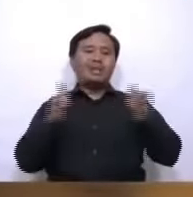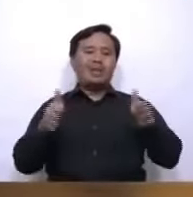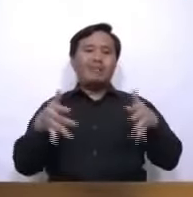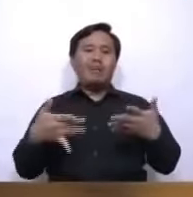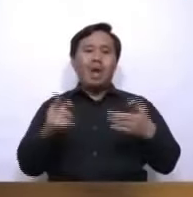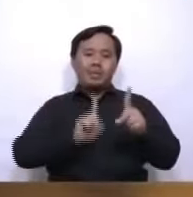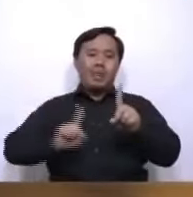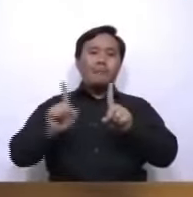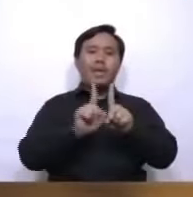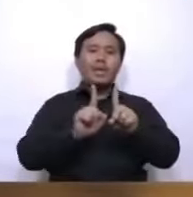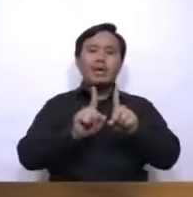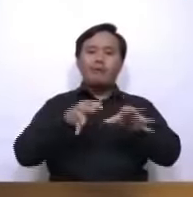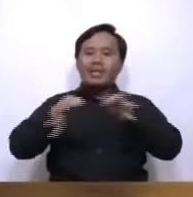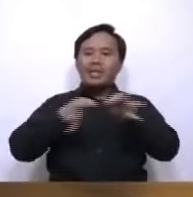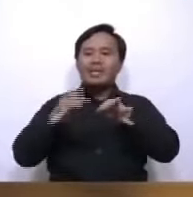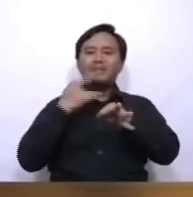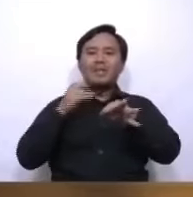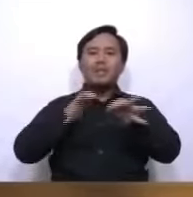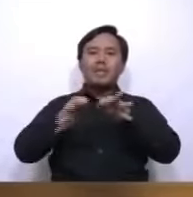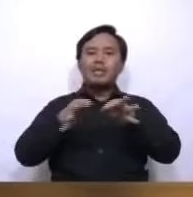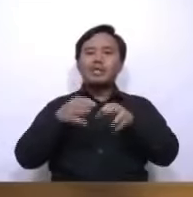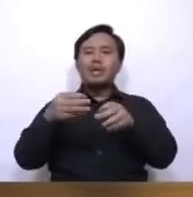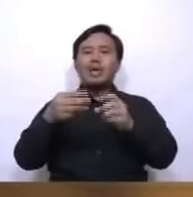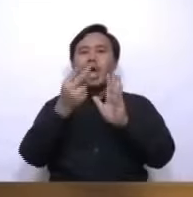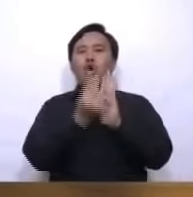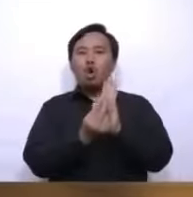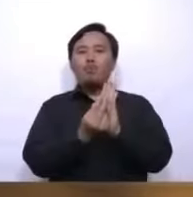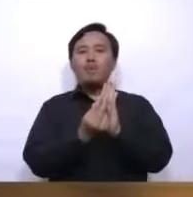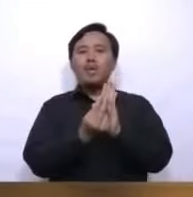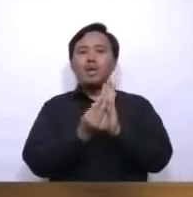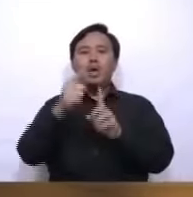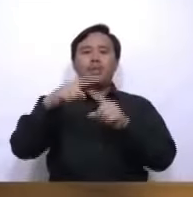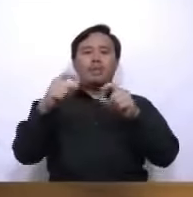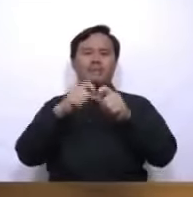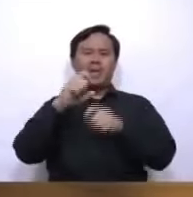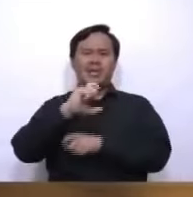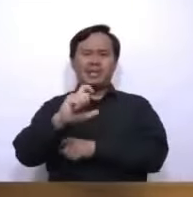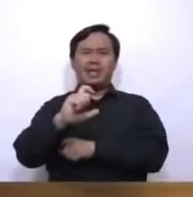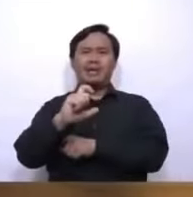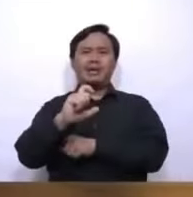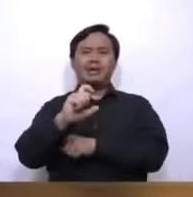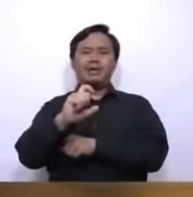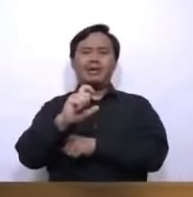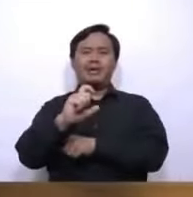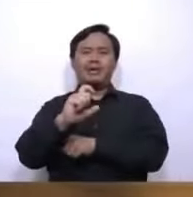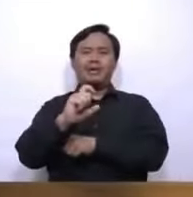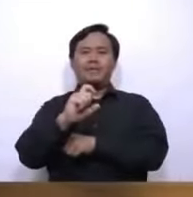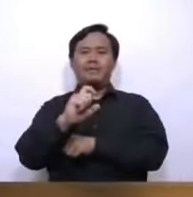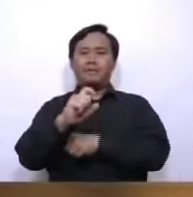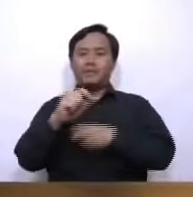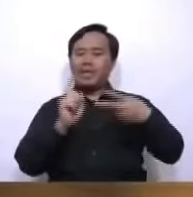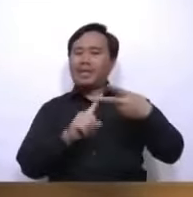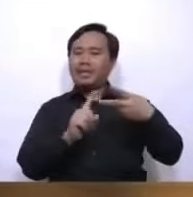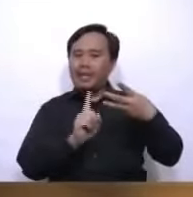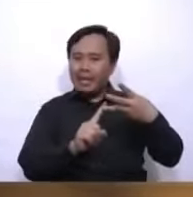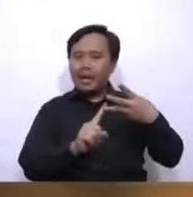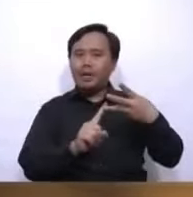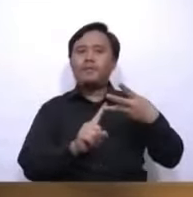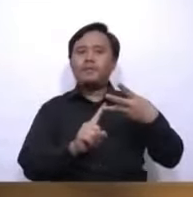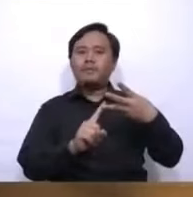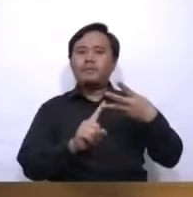harus didampingi dari sisi fasilitas ekonomi. Karena seringkali TBC itu diakibatkan karena ketidakmampuan ekonomi keluarga. Yang ketiga